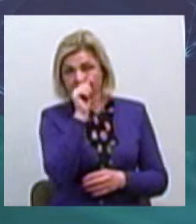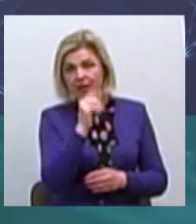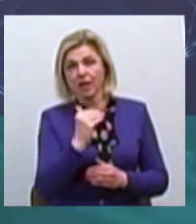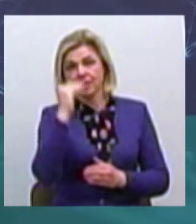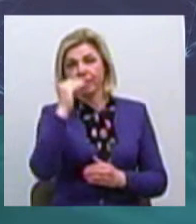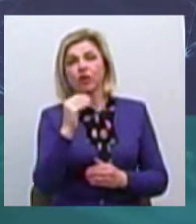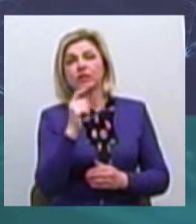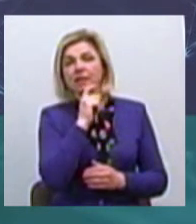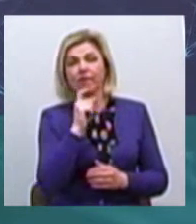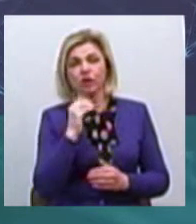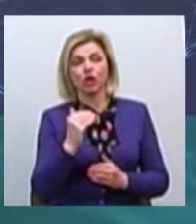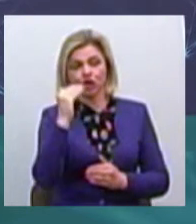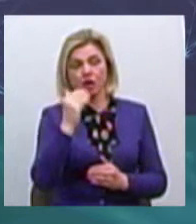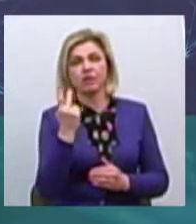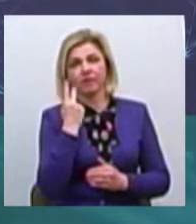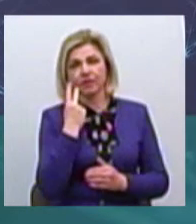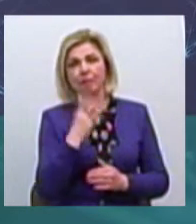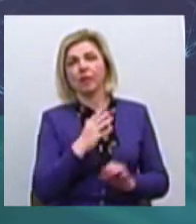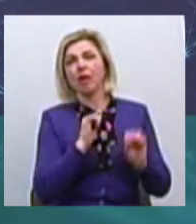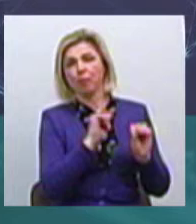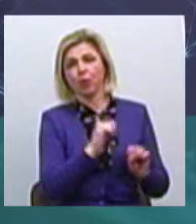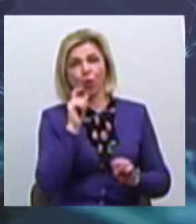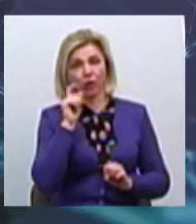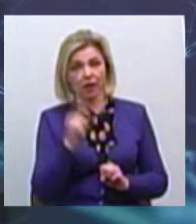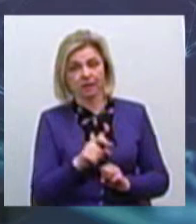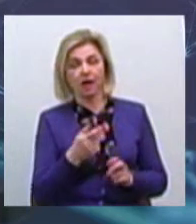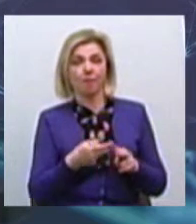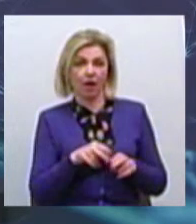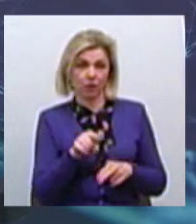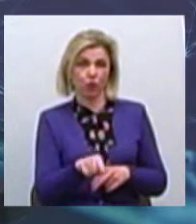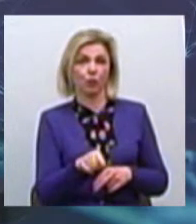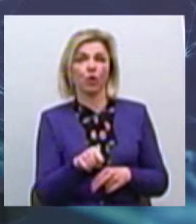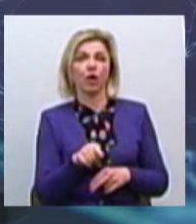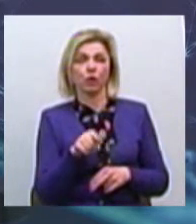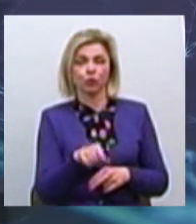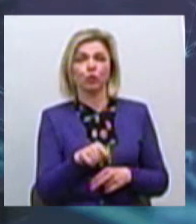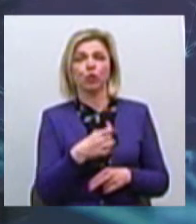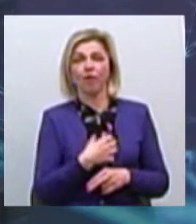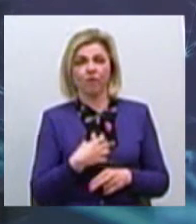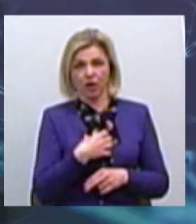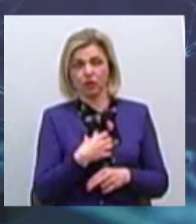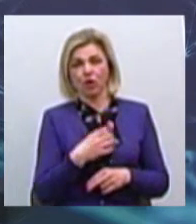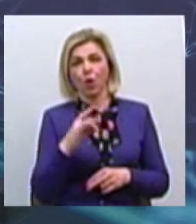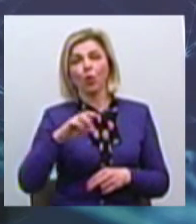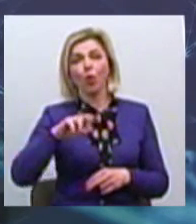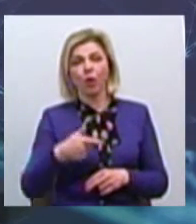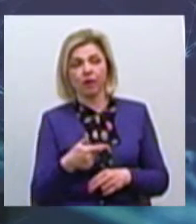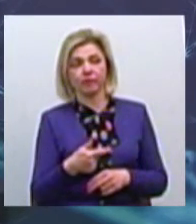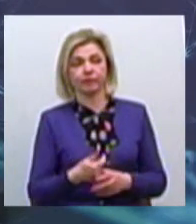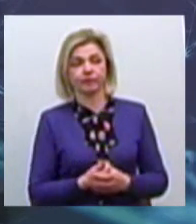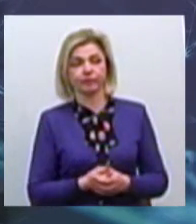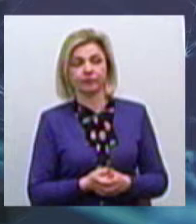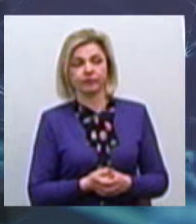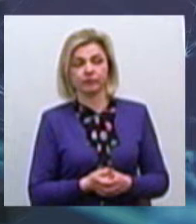северная часть області завжди була більш проукраїнська, тому тут, я думаю, сыграла більшу